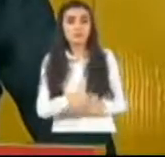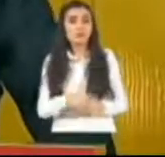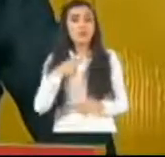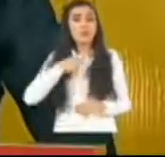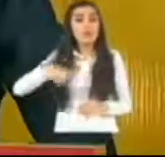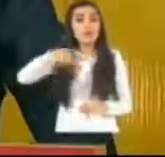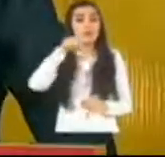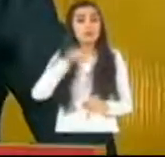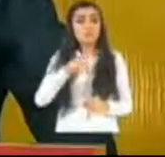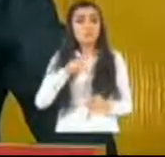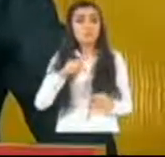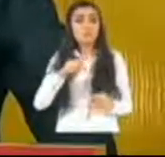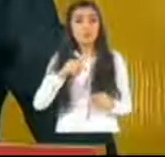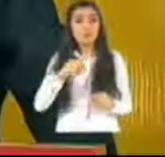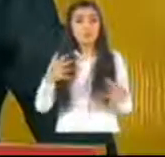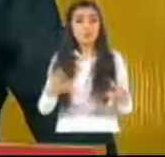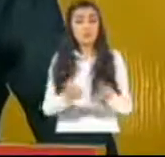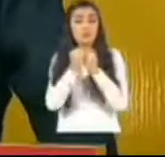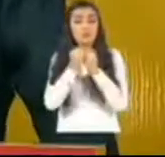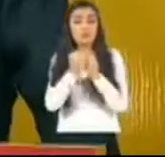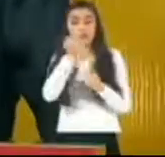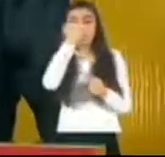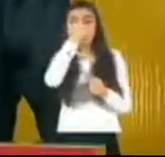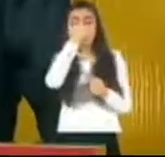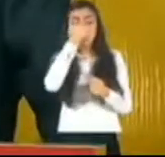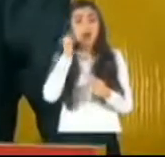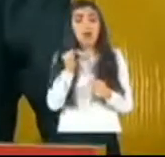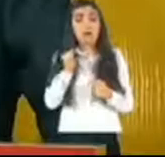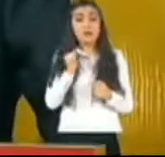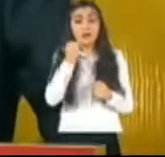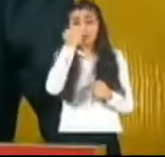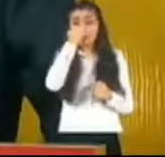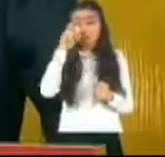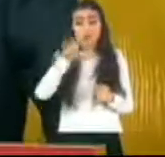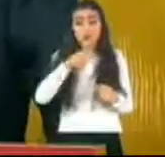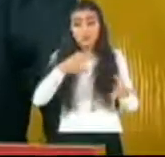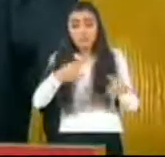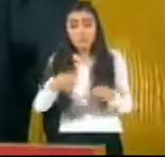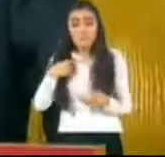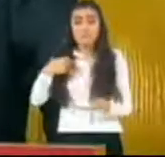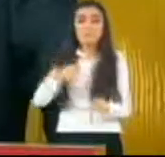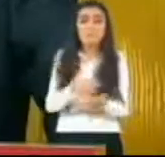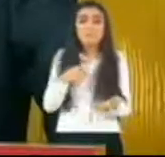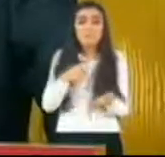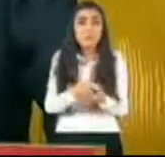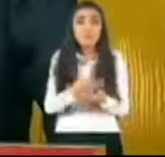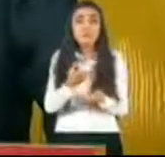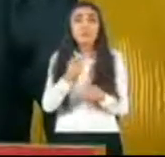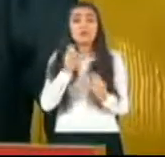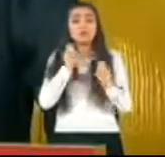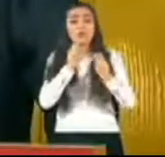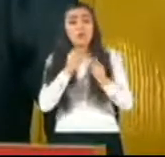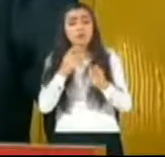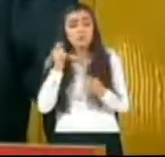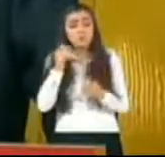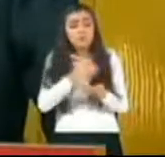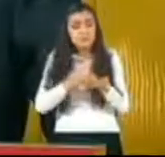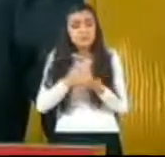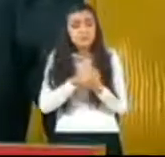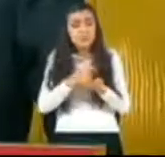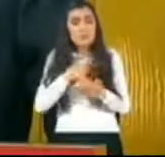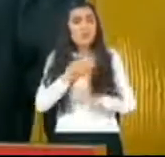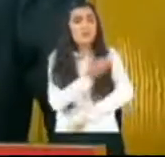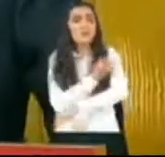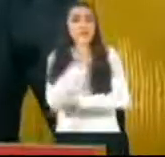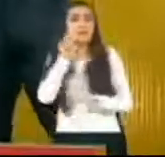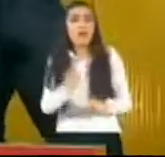Biz bu kutlu toprakları şehit kanlarıyla nice bedel ödeyerek, nice badireleri geçerek vatan